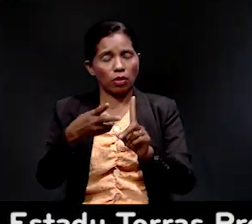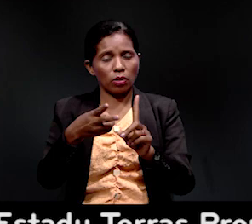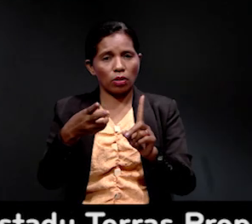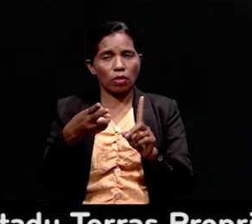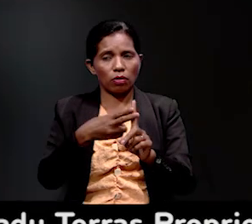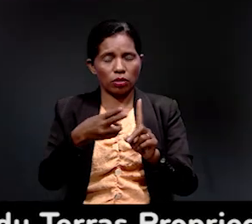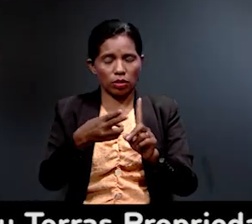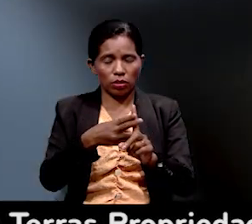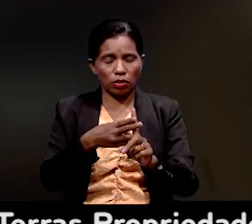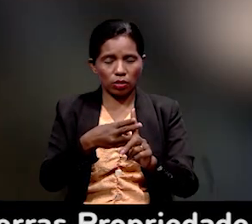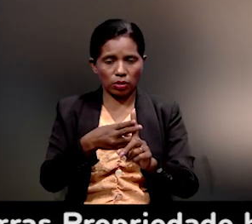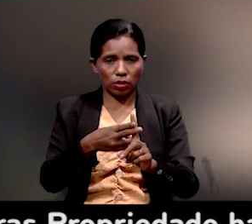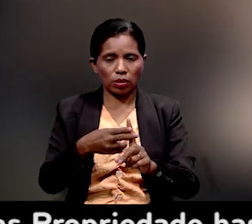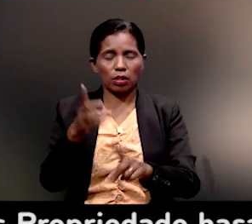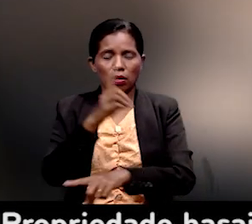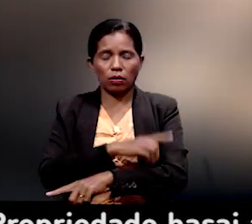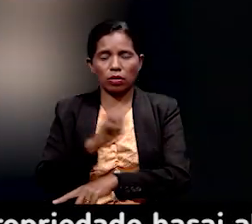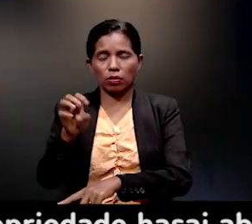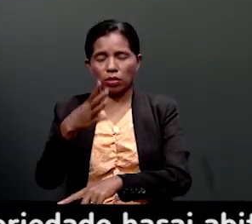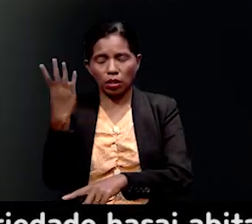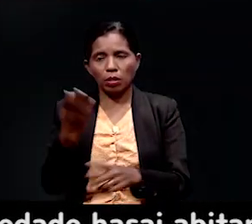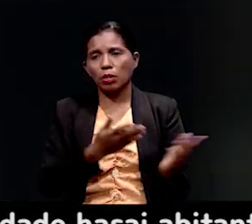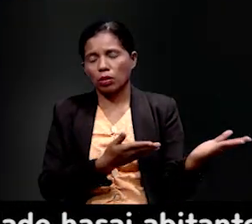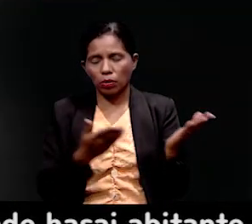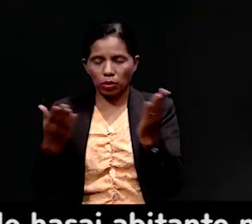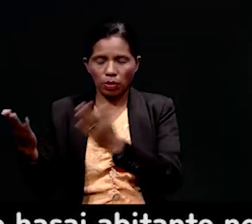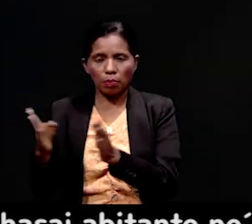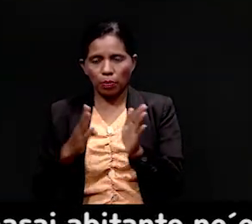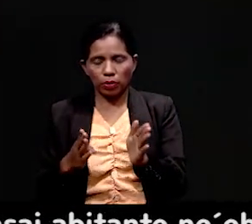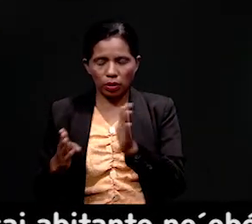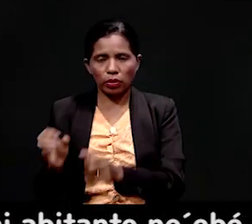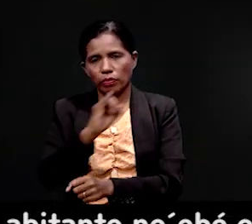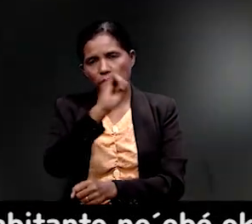sidadang sirne ba prosesu investigasaun. Napoleon Xavier, Justinianu Nano, GMN.